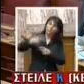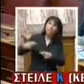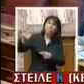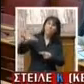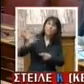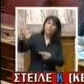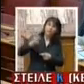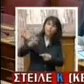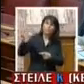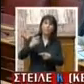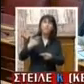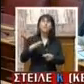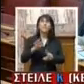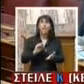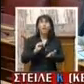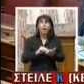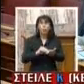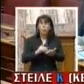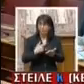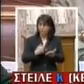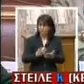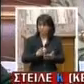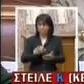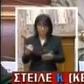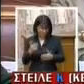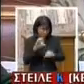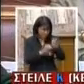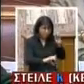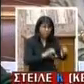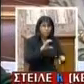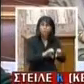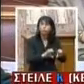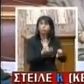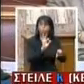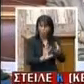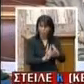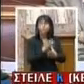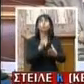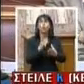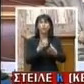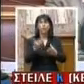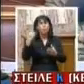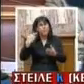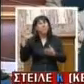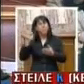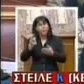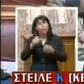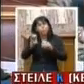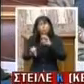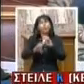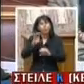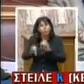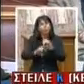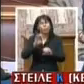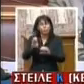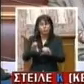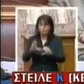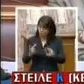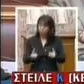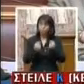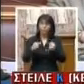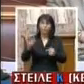μην τα δίνει για παραγωγική διαδικασία και για ανάπτυξη, αλλά για να αποπληρώνει τα προηγούμενα. Μας είπατε ότι φταίει η Νέα Δημοκρατία. Βεβαίως